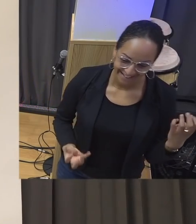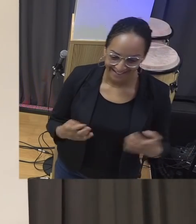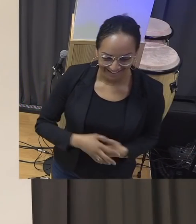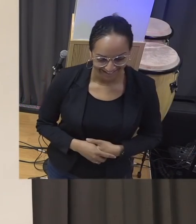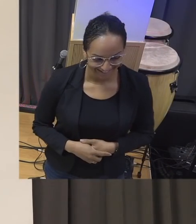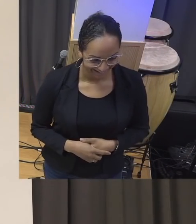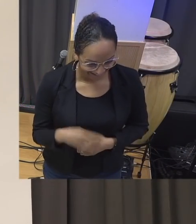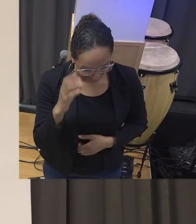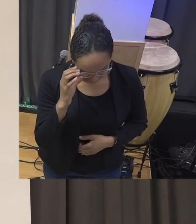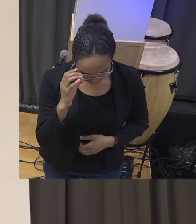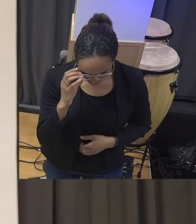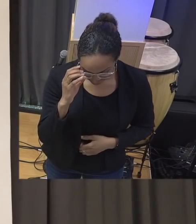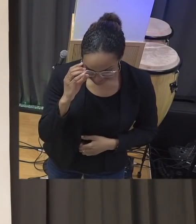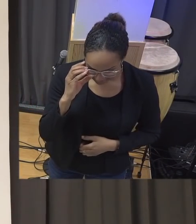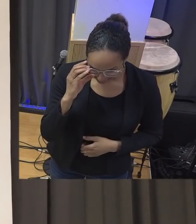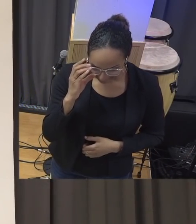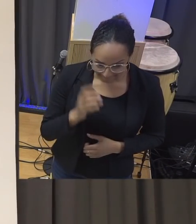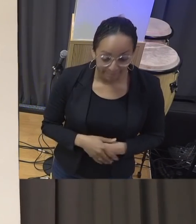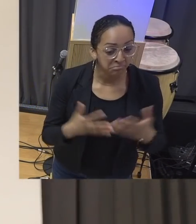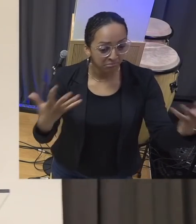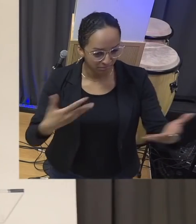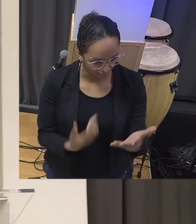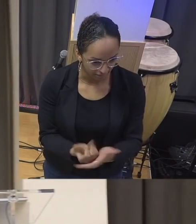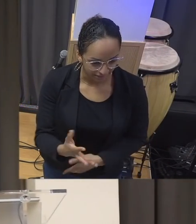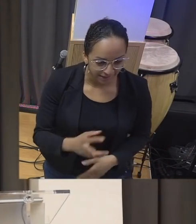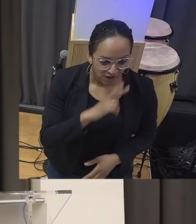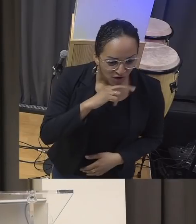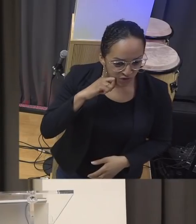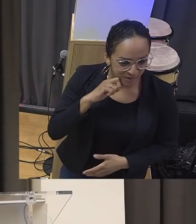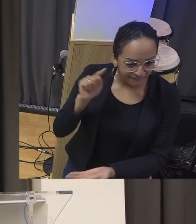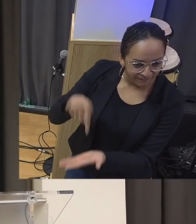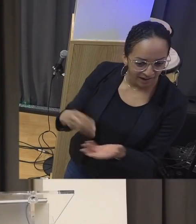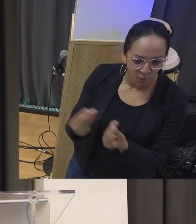C'est un Juif à Barbès